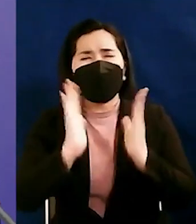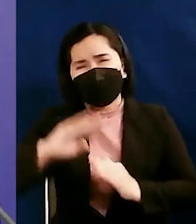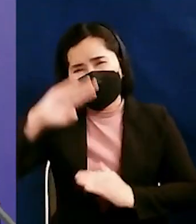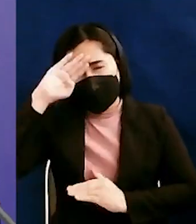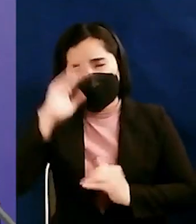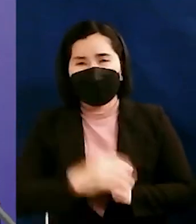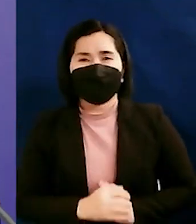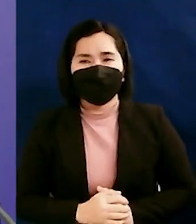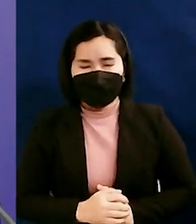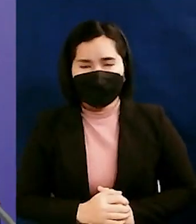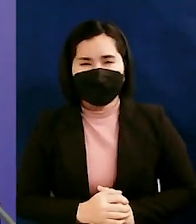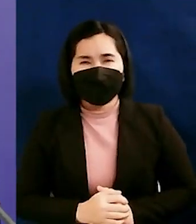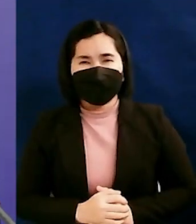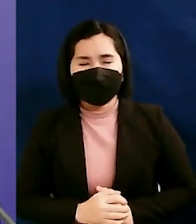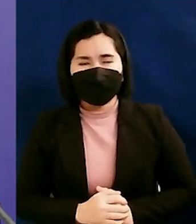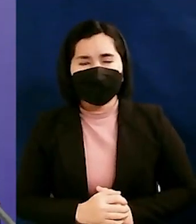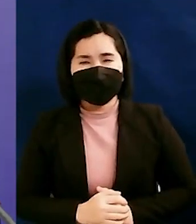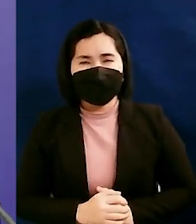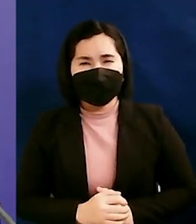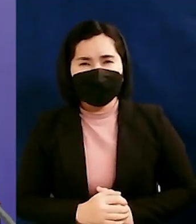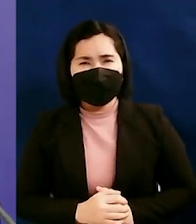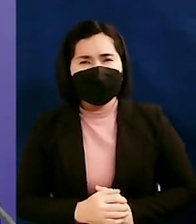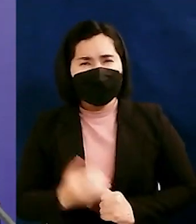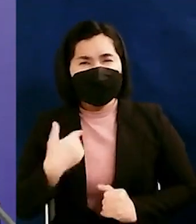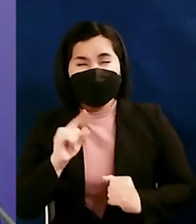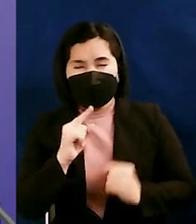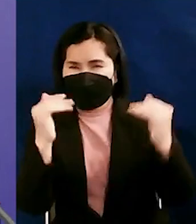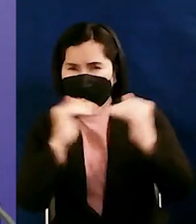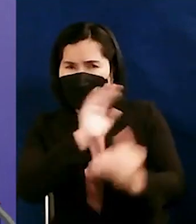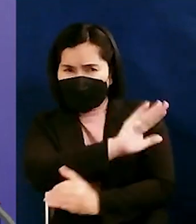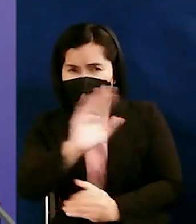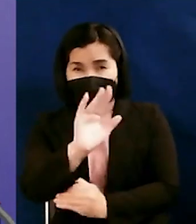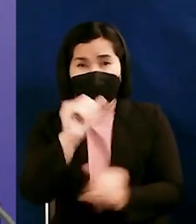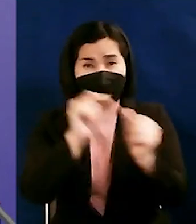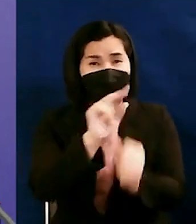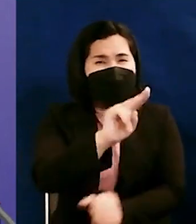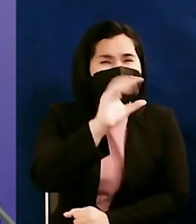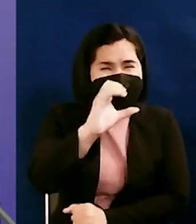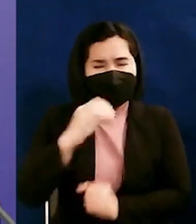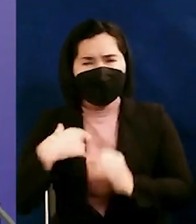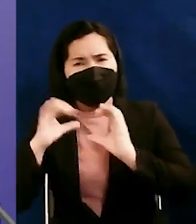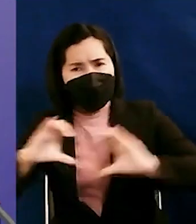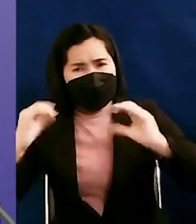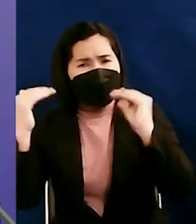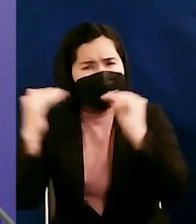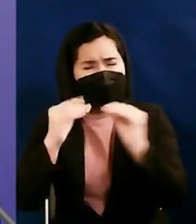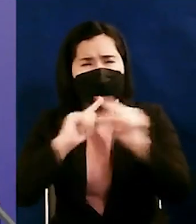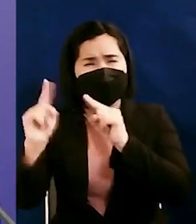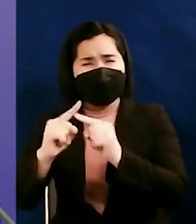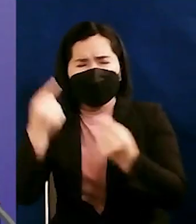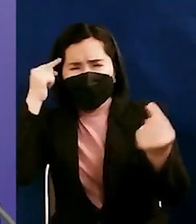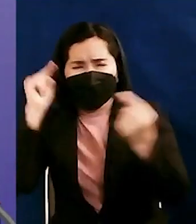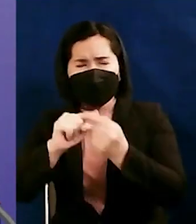ที่เป็นหลักใหญ่ๆแล้วก็สิทธิ์นะอีกอันหนึ่งคือสิทธิ์ว่าสิทธิ์ของท่านเนี่ยเป็นสิทธิ์ UC เป็นสิทธิ์ข้าราชการนะครับในการต่